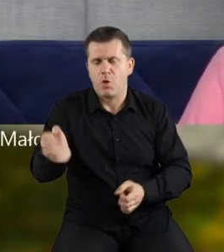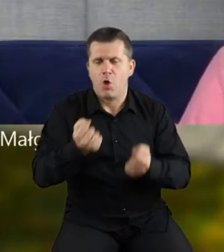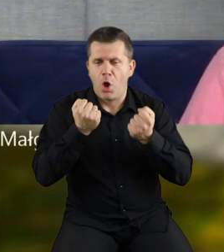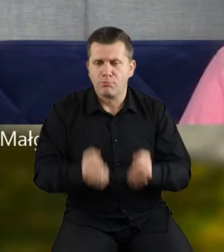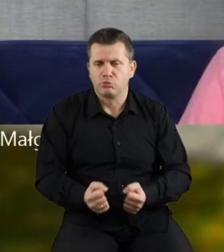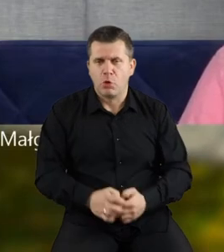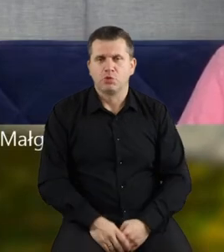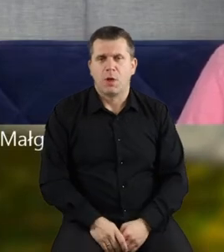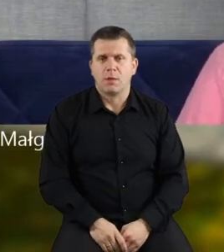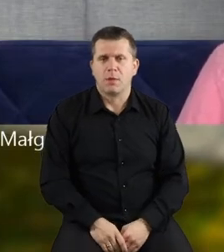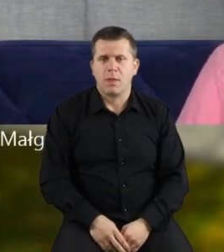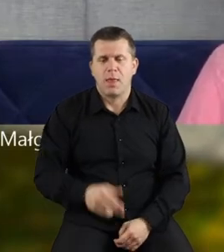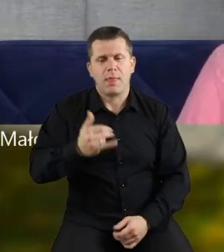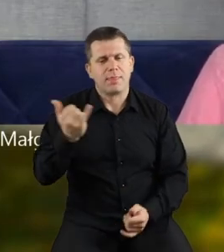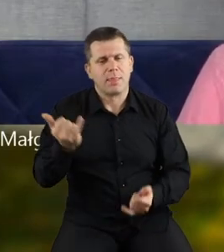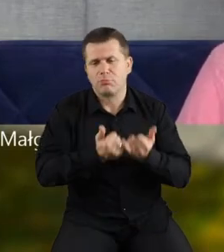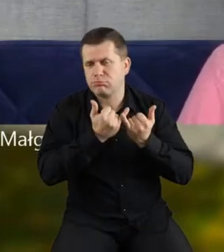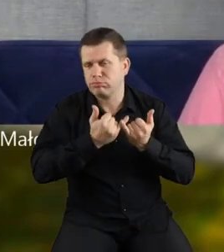swoimi obciążeniami,